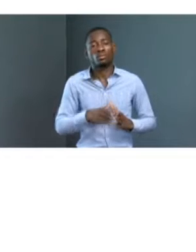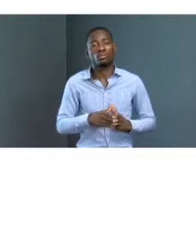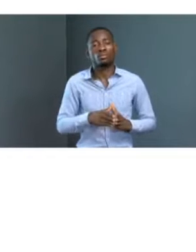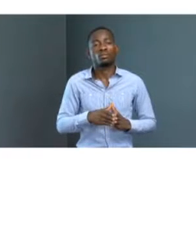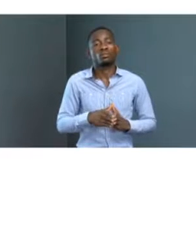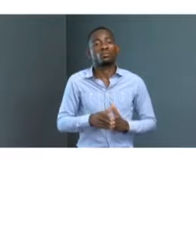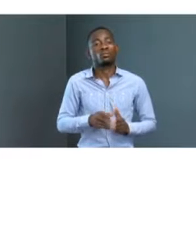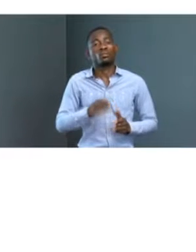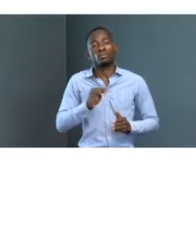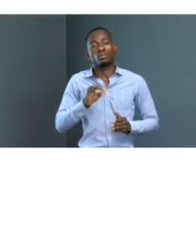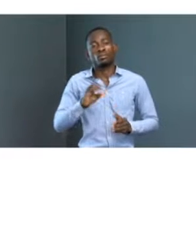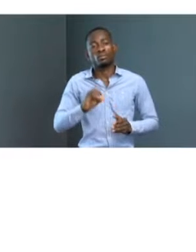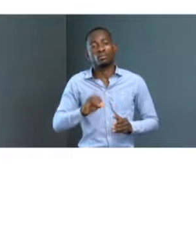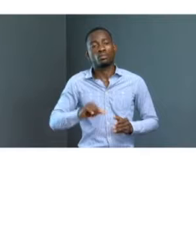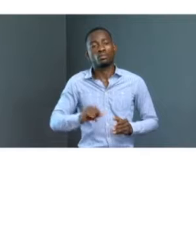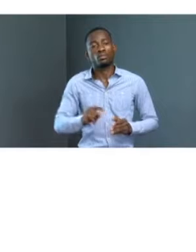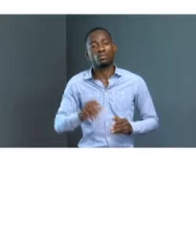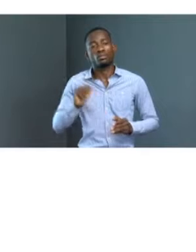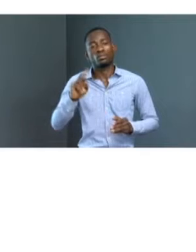La biosynthèse de l'ARN